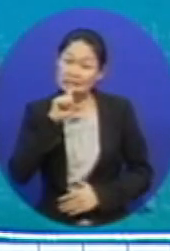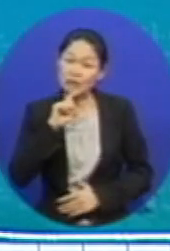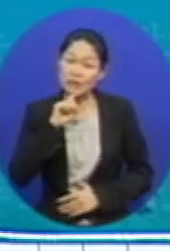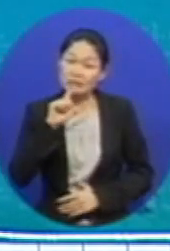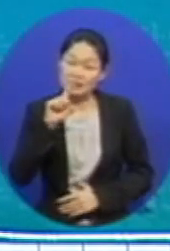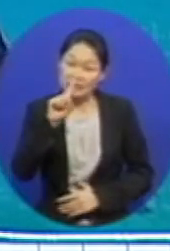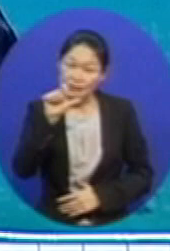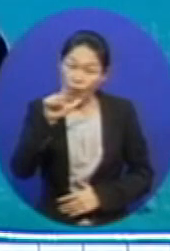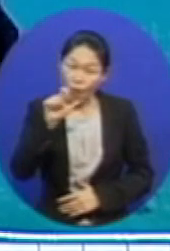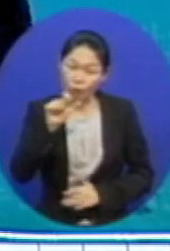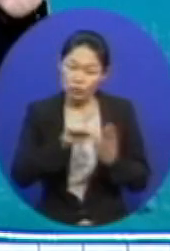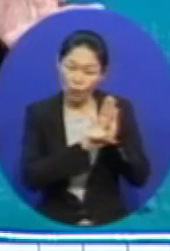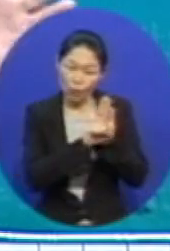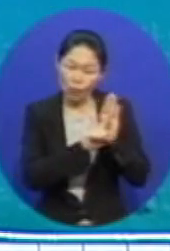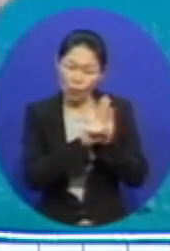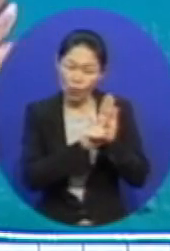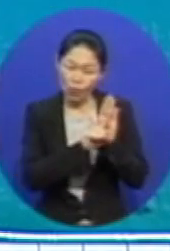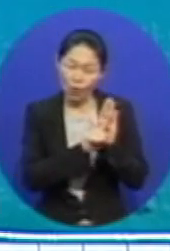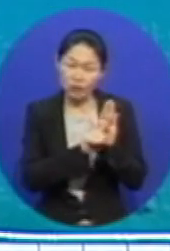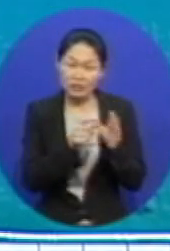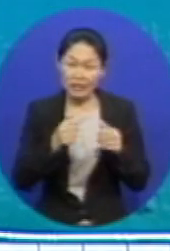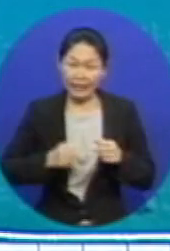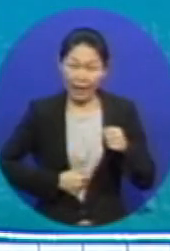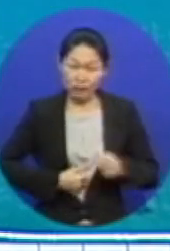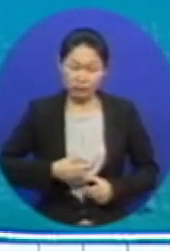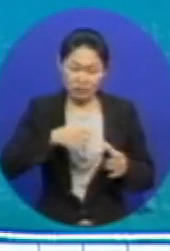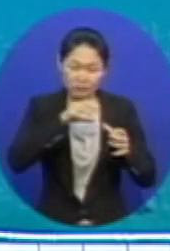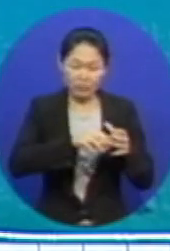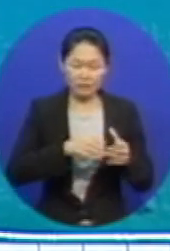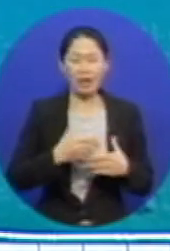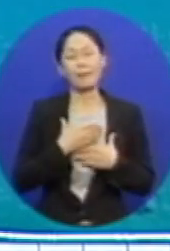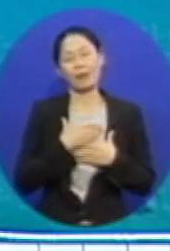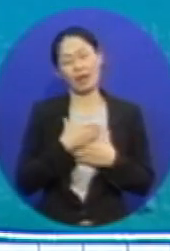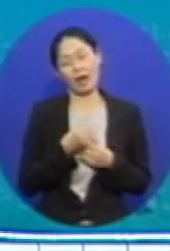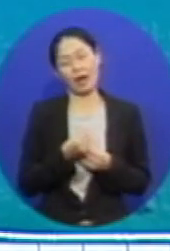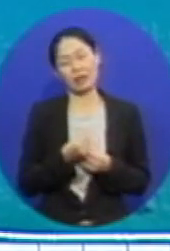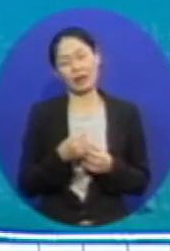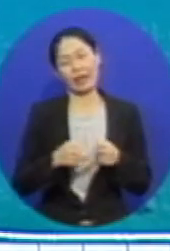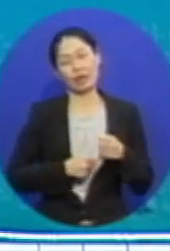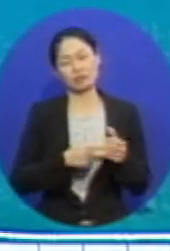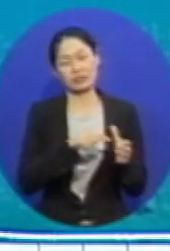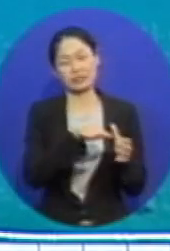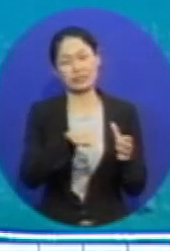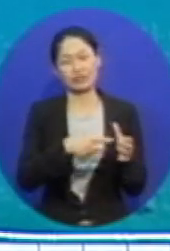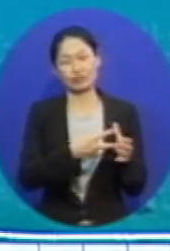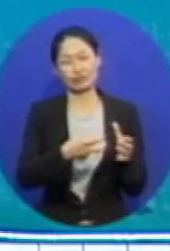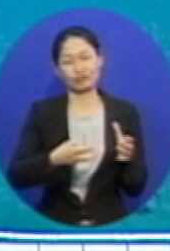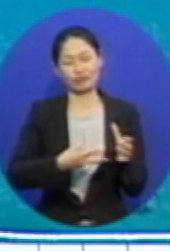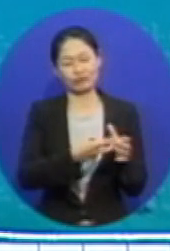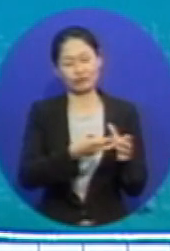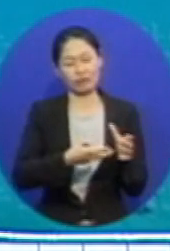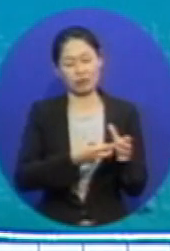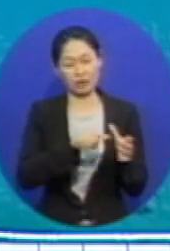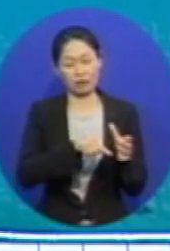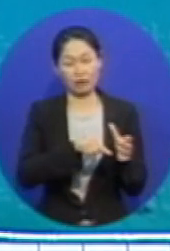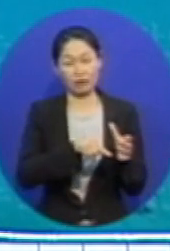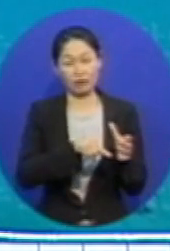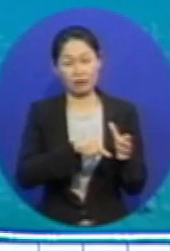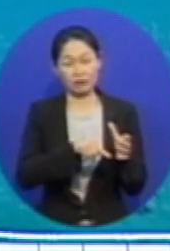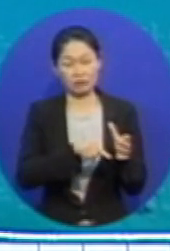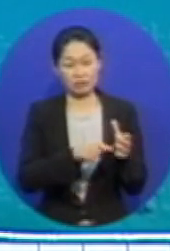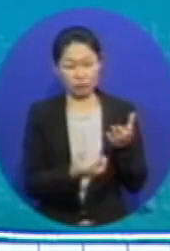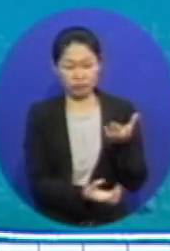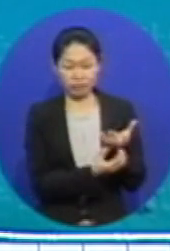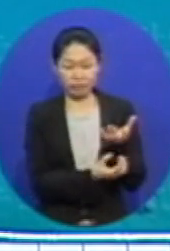개구리는 아주 편안하게 물 속에서 가만히 있습니다 그런데 알고 램프에서 불이 붙어서